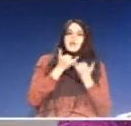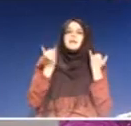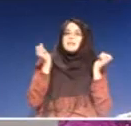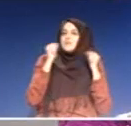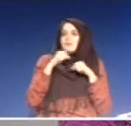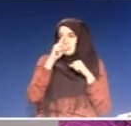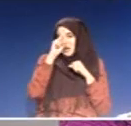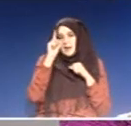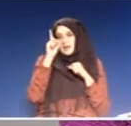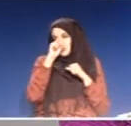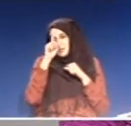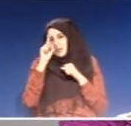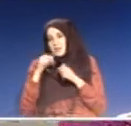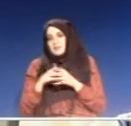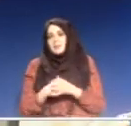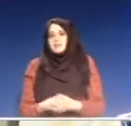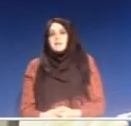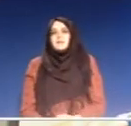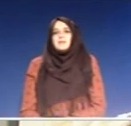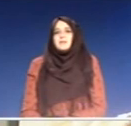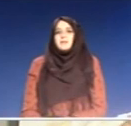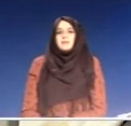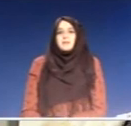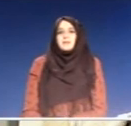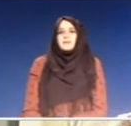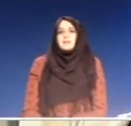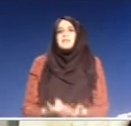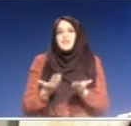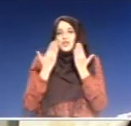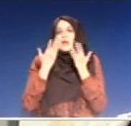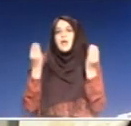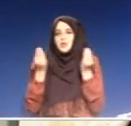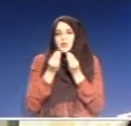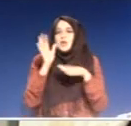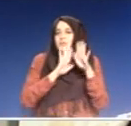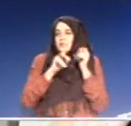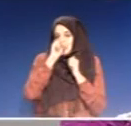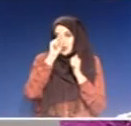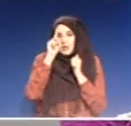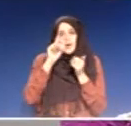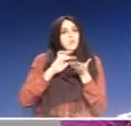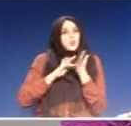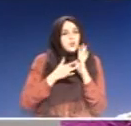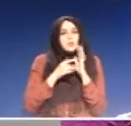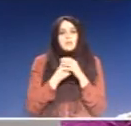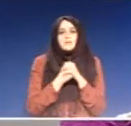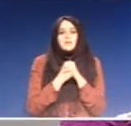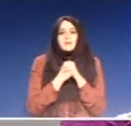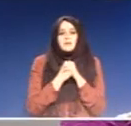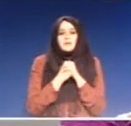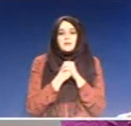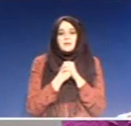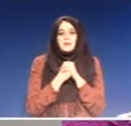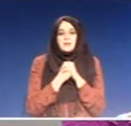ان شاء الله يكون يكون يكون الحل ويكون الصلح بالنسبه لكل المسائل التي تعرض الى